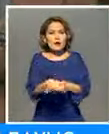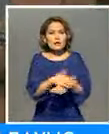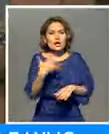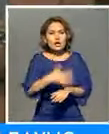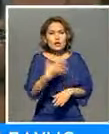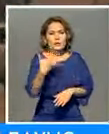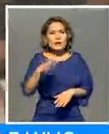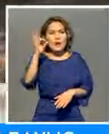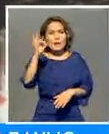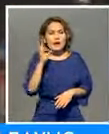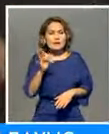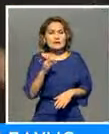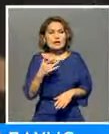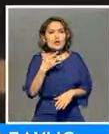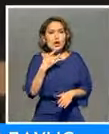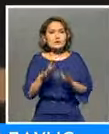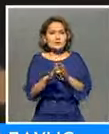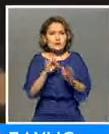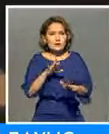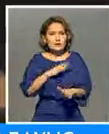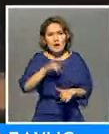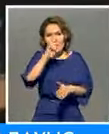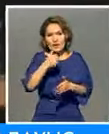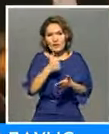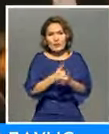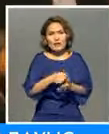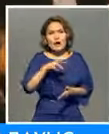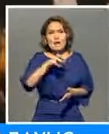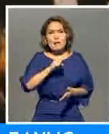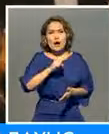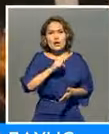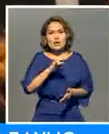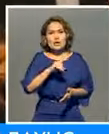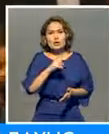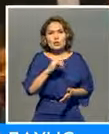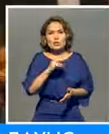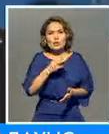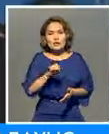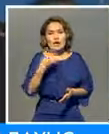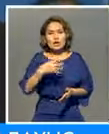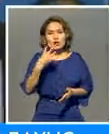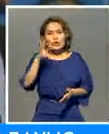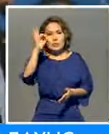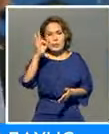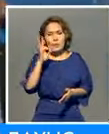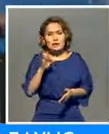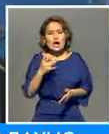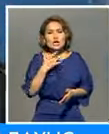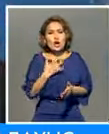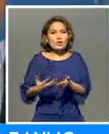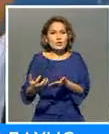55% дауыс берген. Ал оның қарсыласы әрі уақытша мемлекет басшысы Мансеф Марзуки 44% астам дауыс жинады. Бірақ